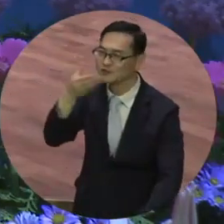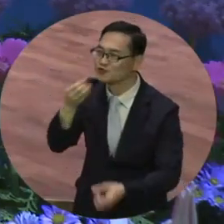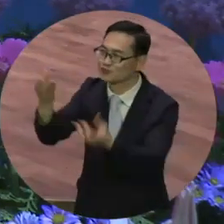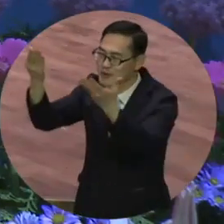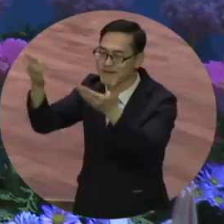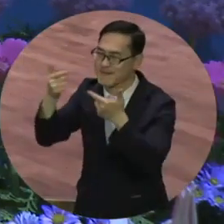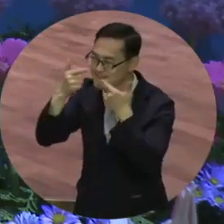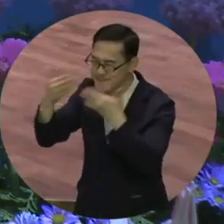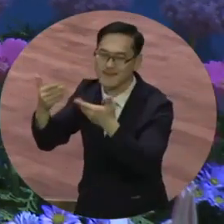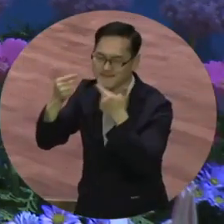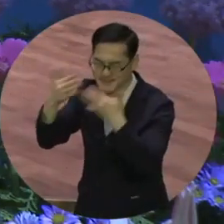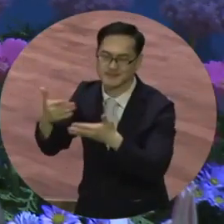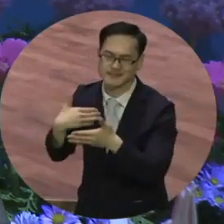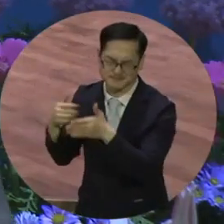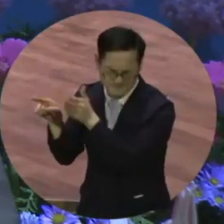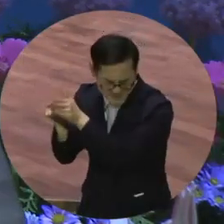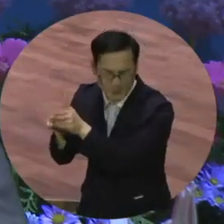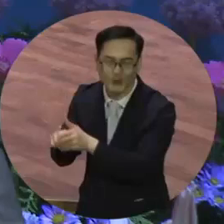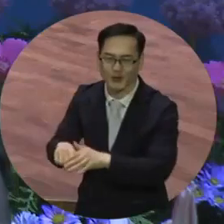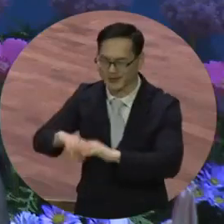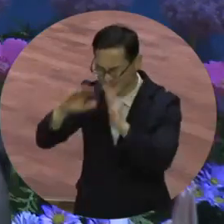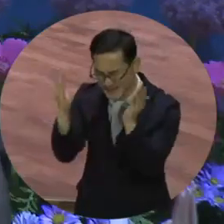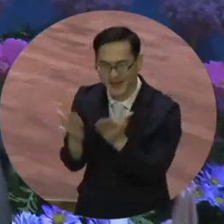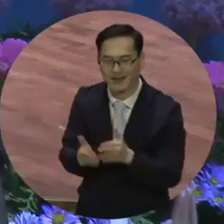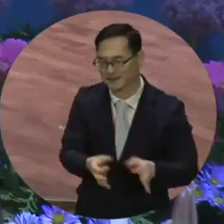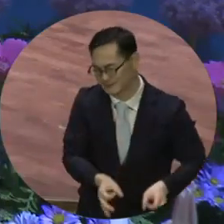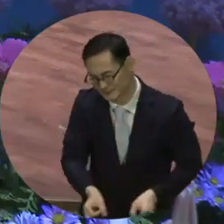살아계시고, 하나님 역사하시면 처음 해보세요.